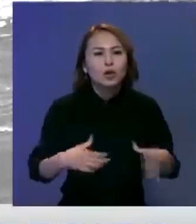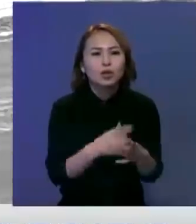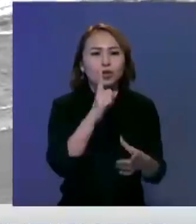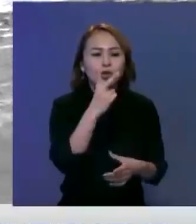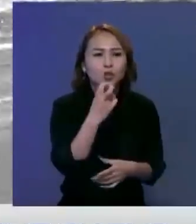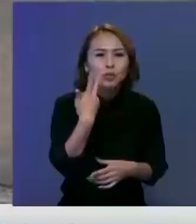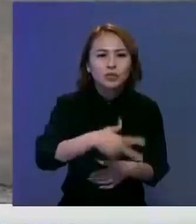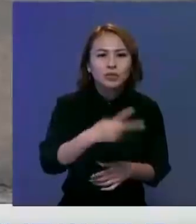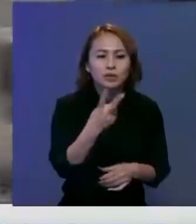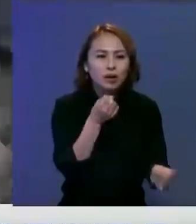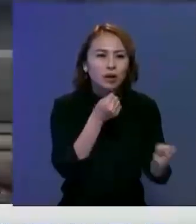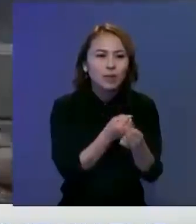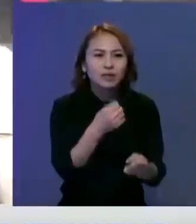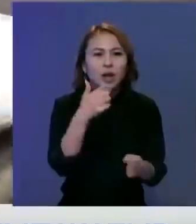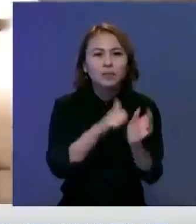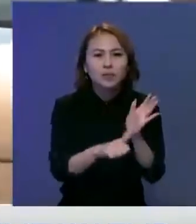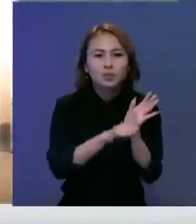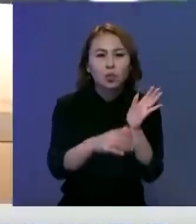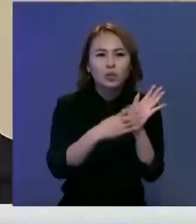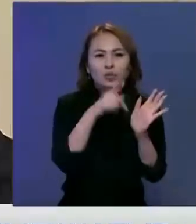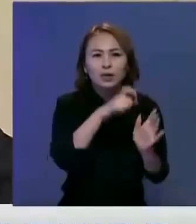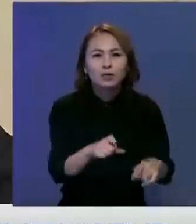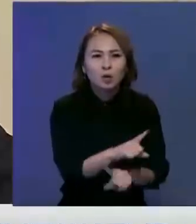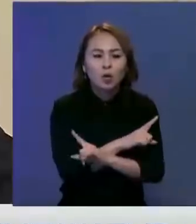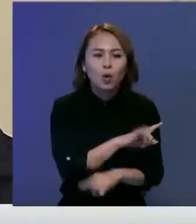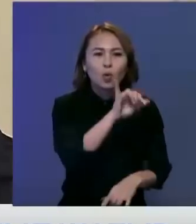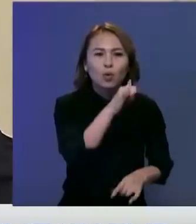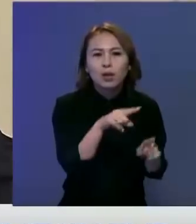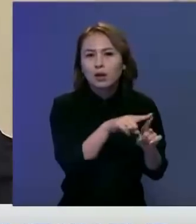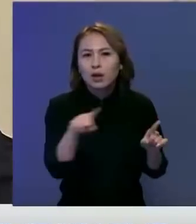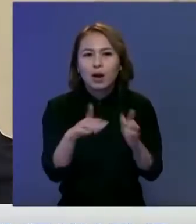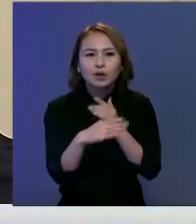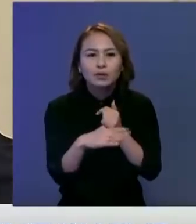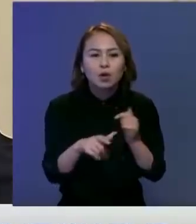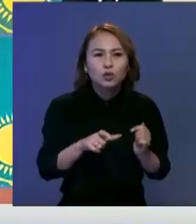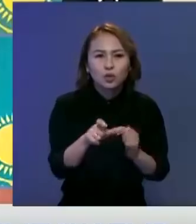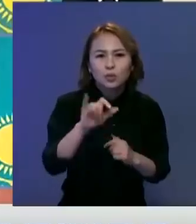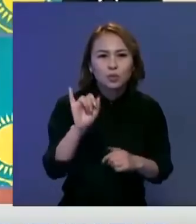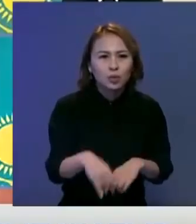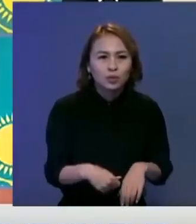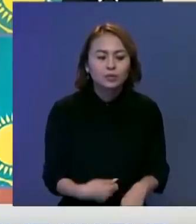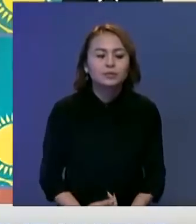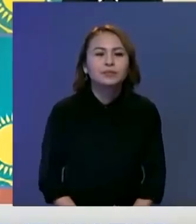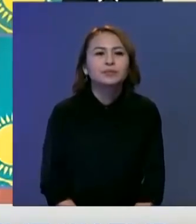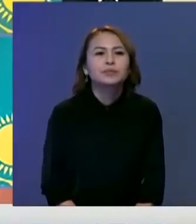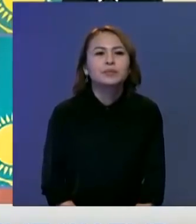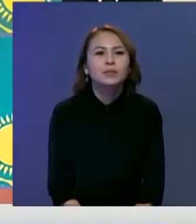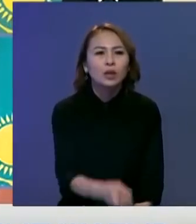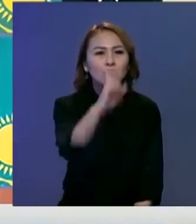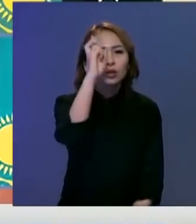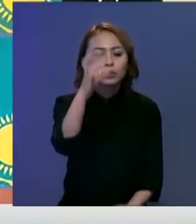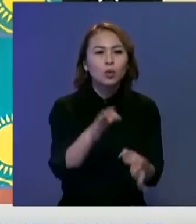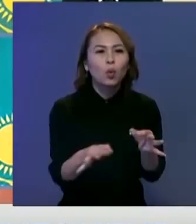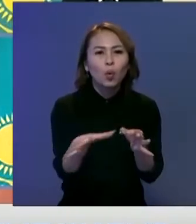апатын 69 адам апат болды. Әсіресе орал атырау таш жолына ерекше назар аудырған жүн. Үкіметпен облыст